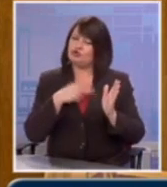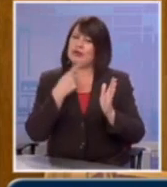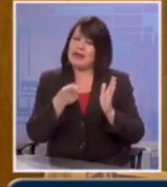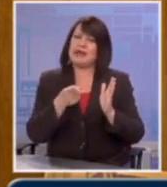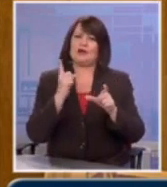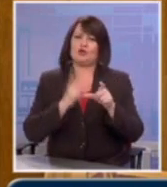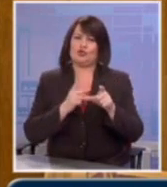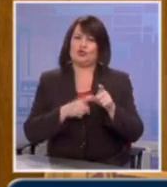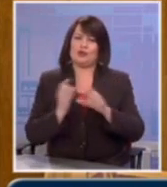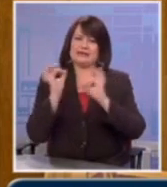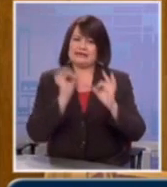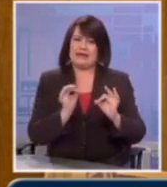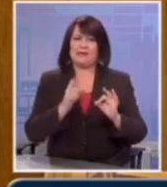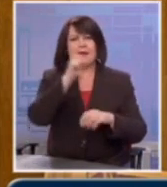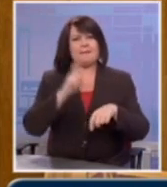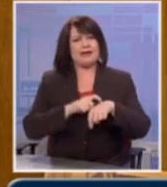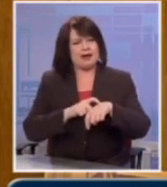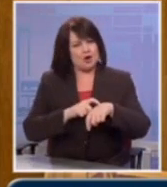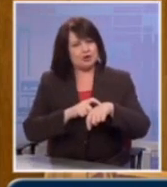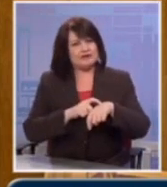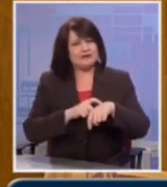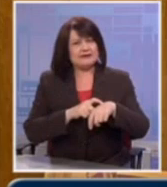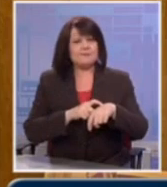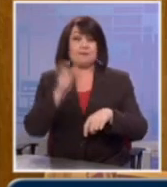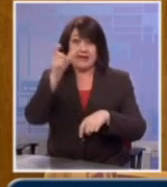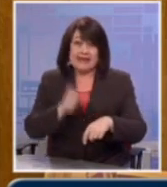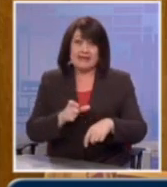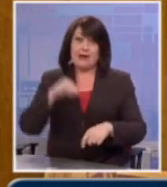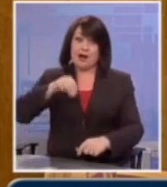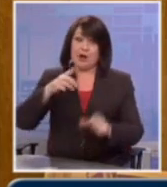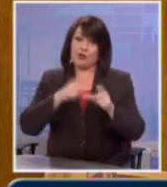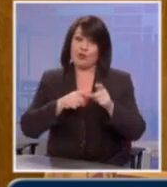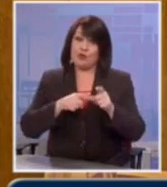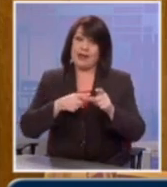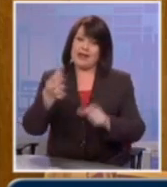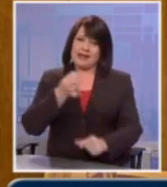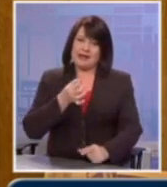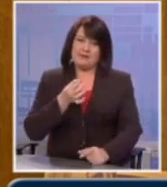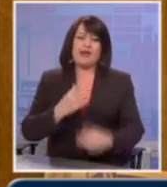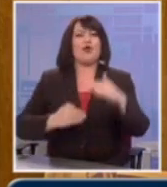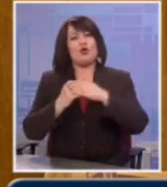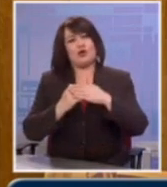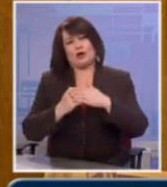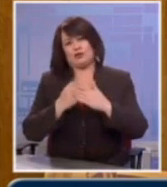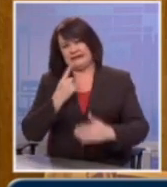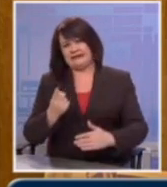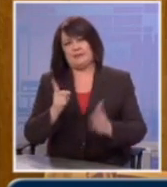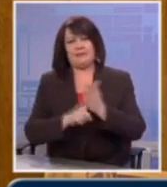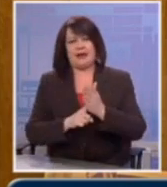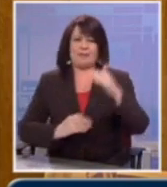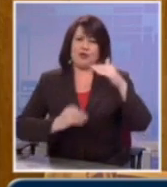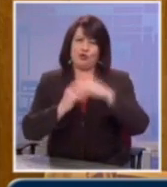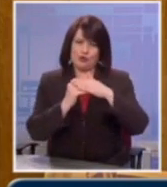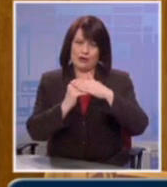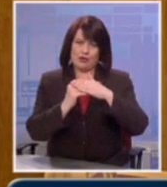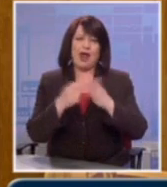το κκε συγκεκριμένη επίκαιρη ερώτηση η ίδια μου είπε γιατί της είπα ότι πρέπει να βάλλουμε κάποιο όριο μέχρι το οποίο θα